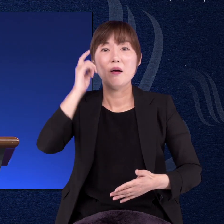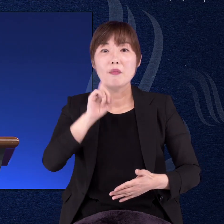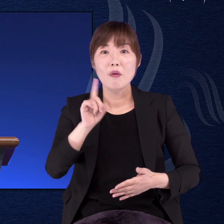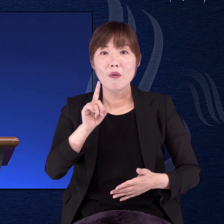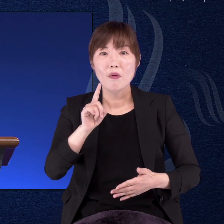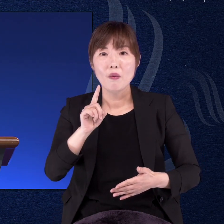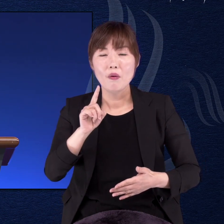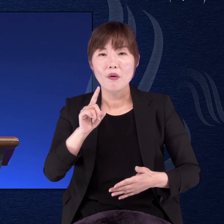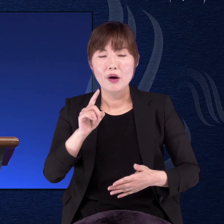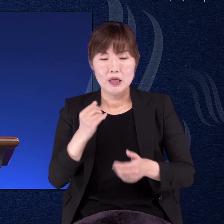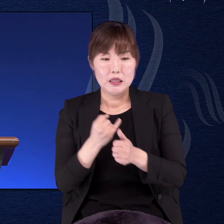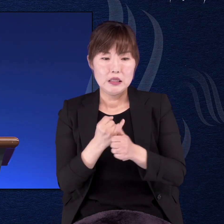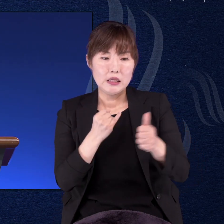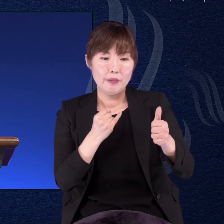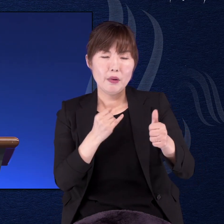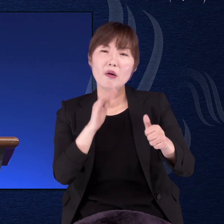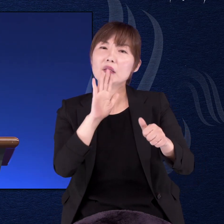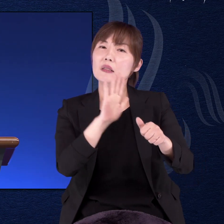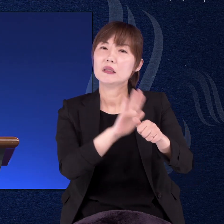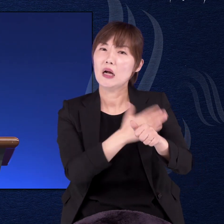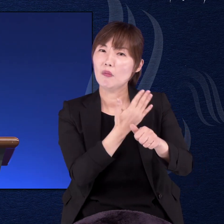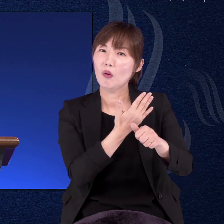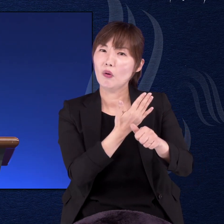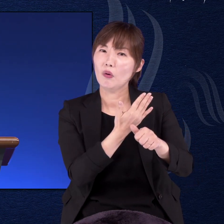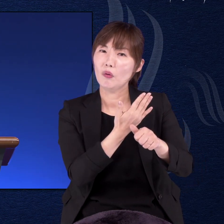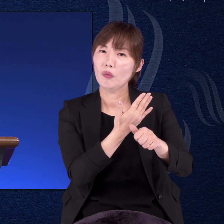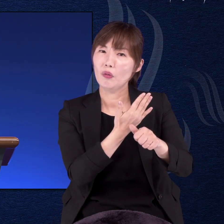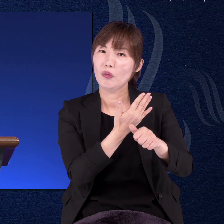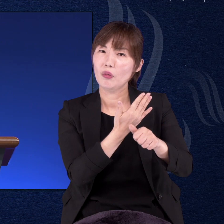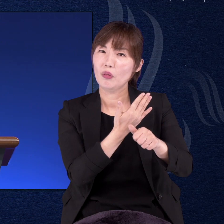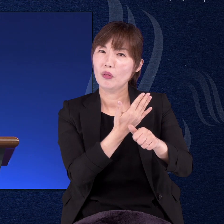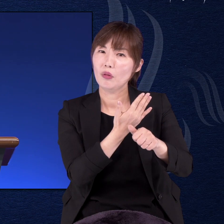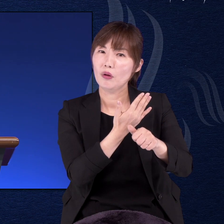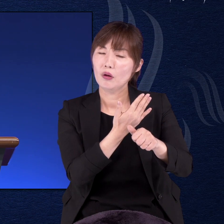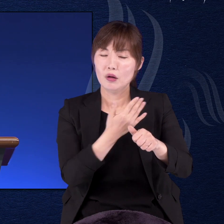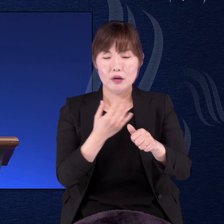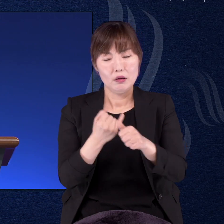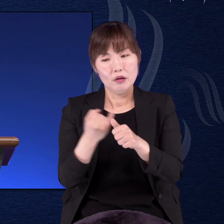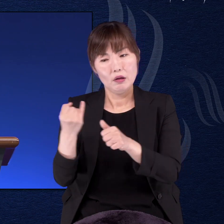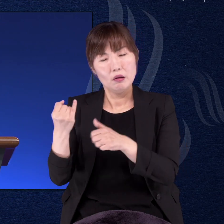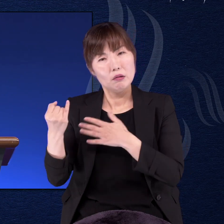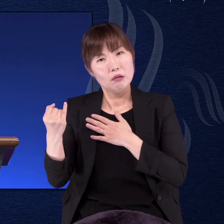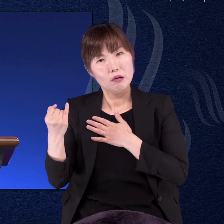그렇다고 꼭 내 잘못도 아니야. 결혼이란 제도가 잘못된 것도 아니야.